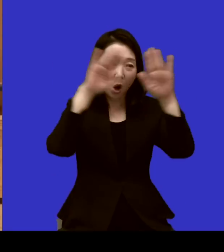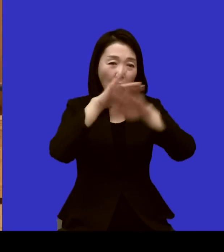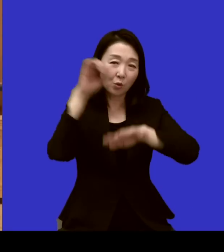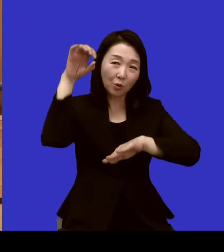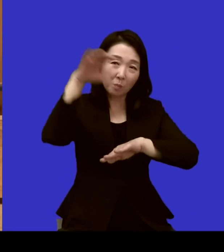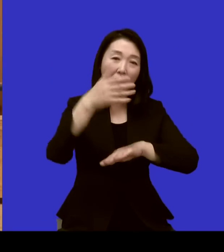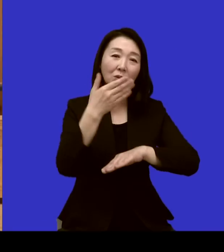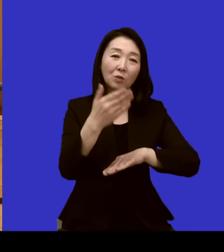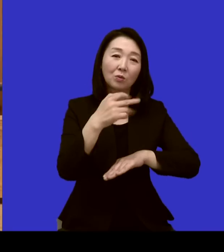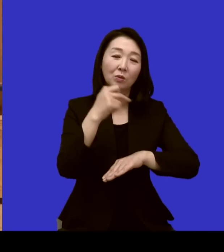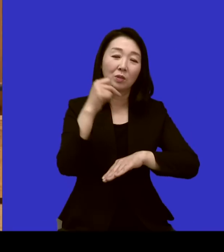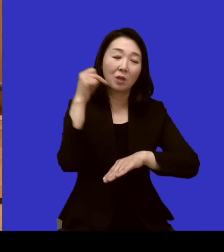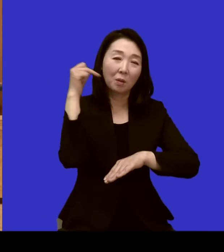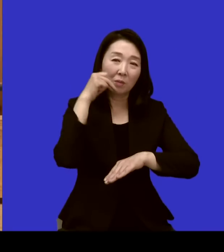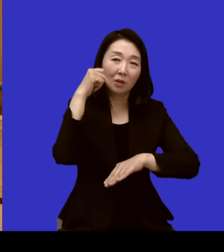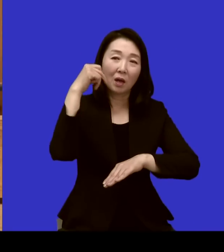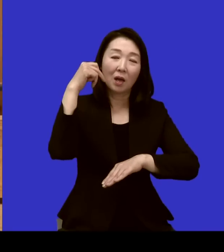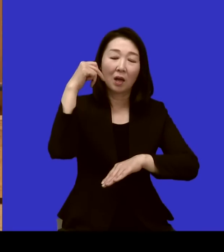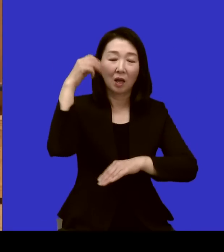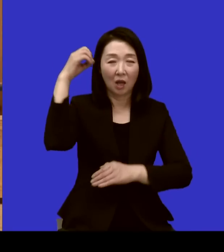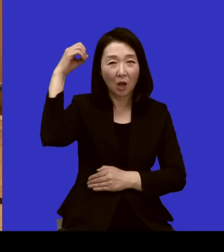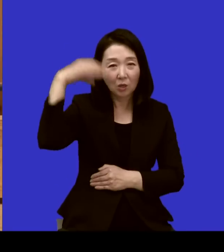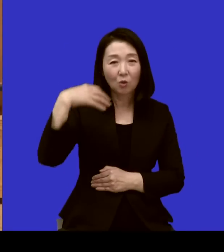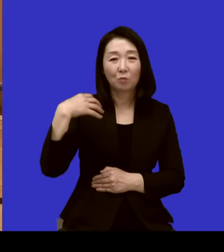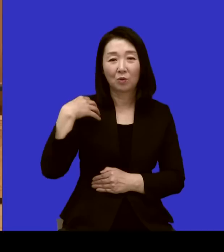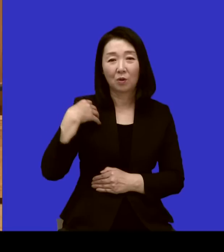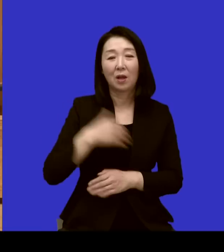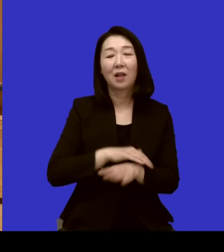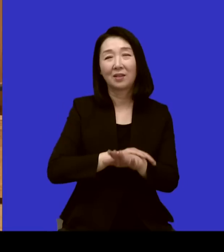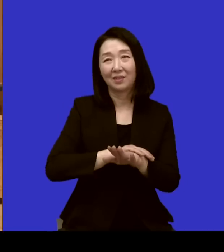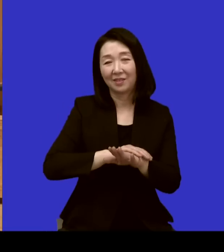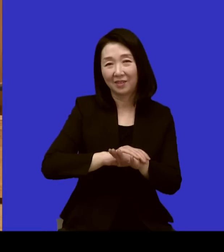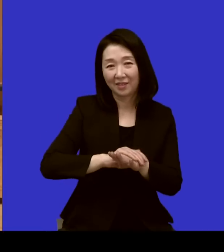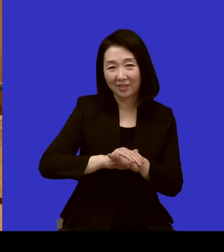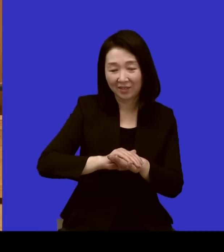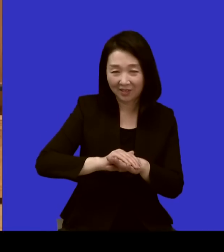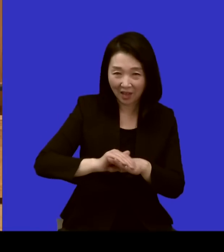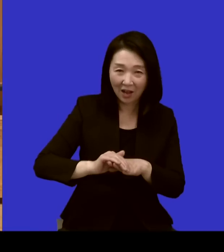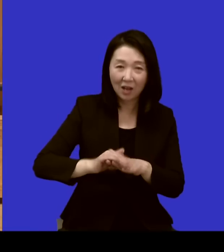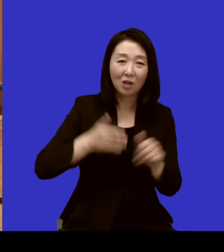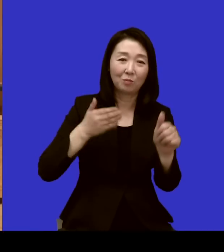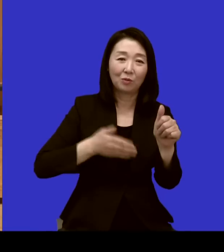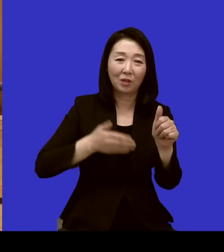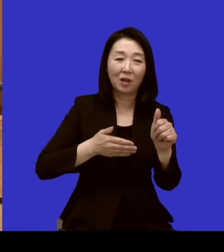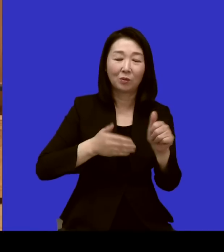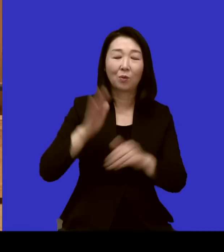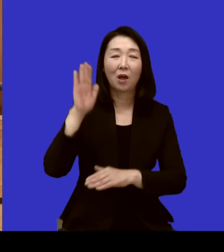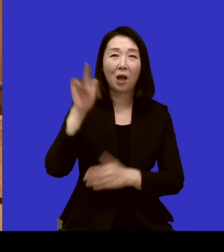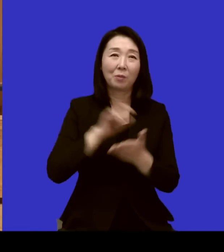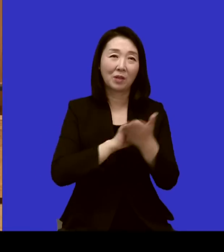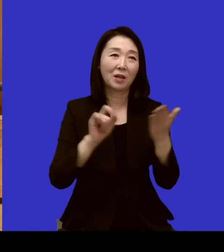말 그대로 빛과 소금의 그 빛의 역할을 할 수 있는 작가님의 앞으로 작품도 기대하겠고요.